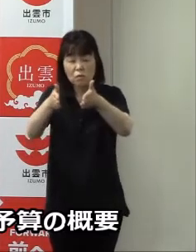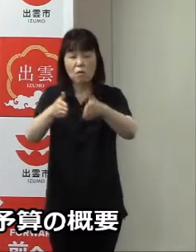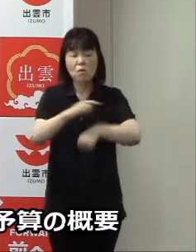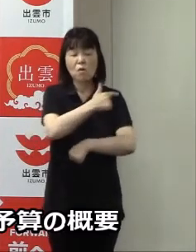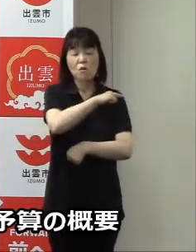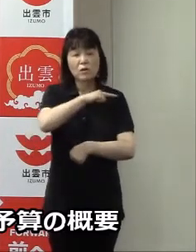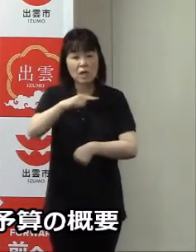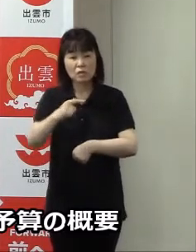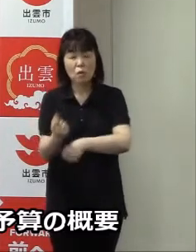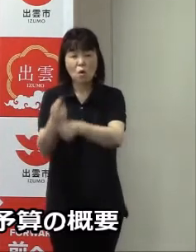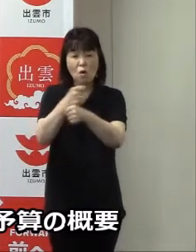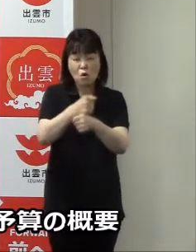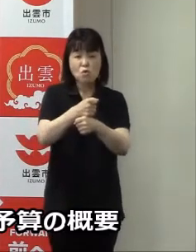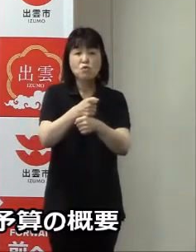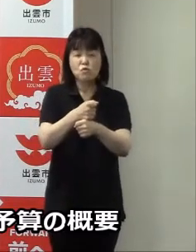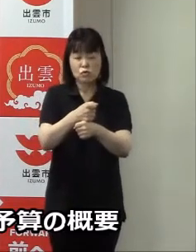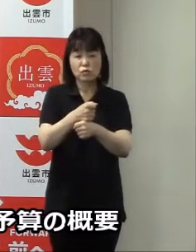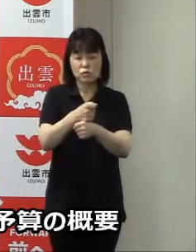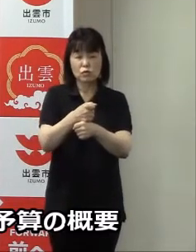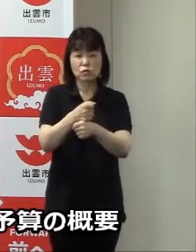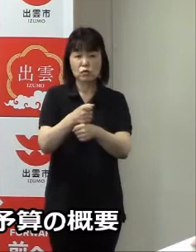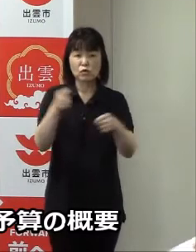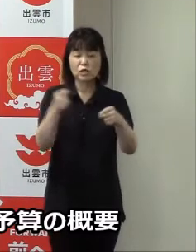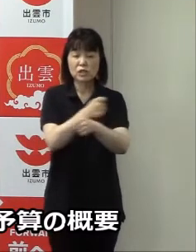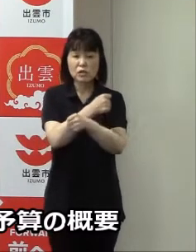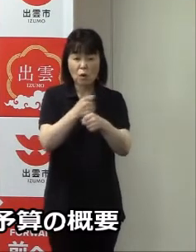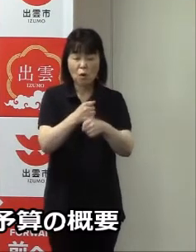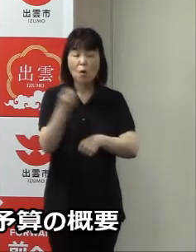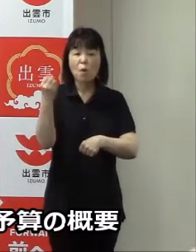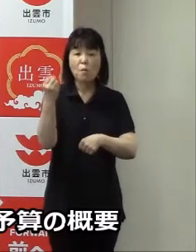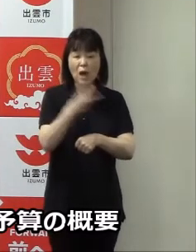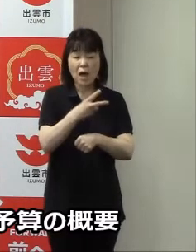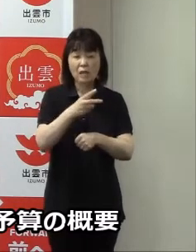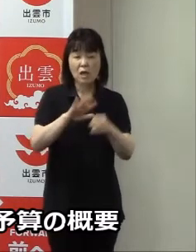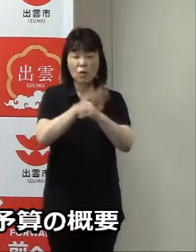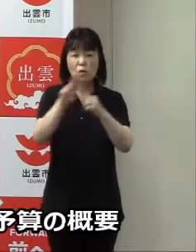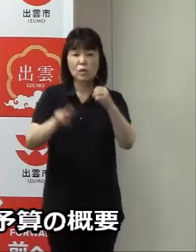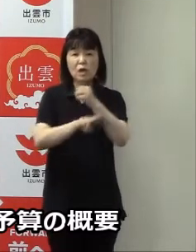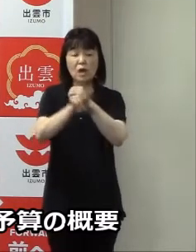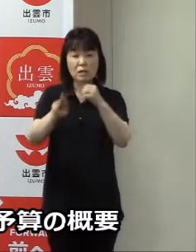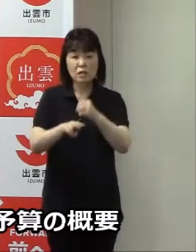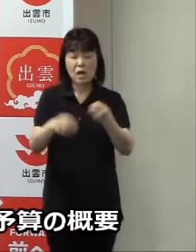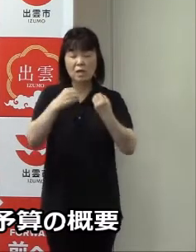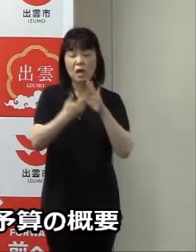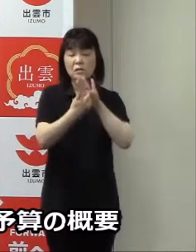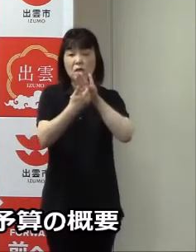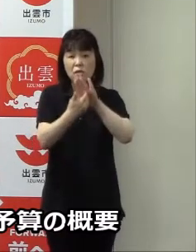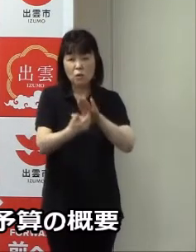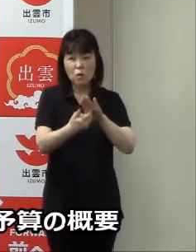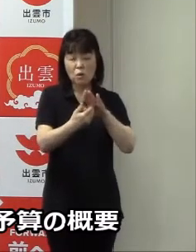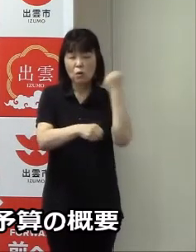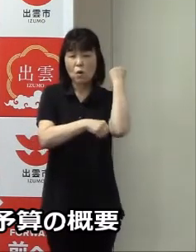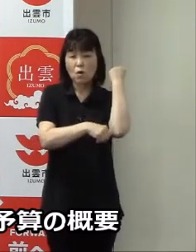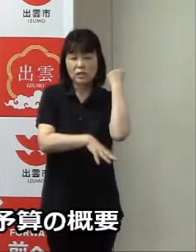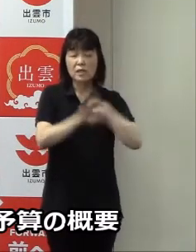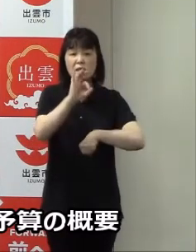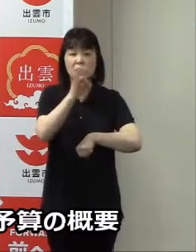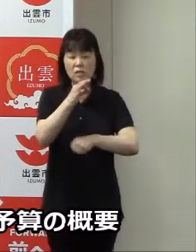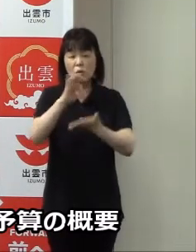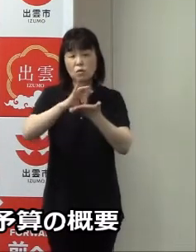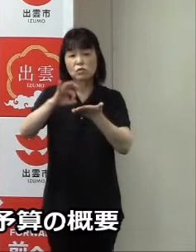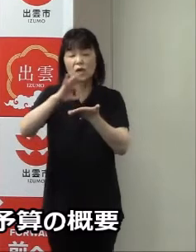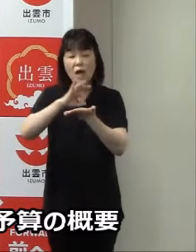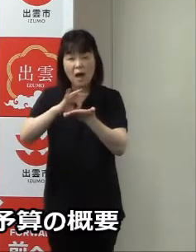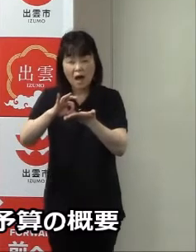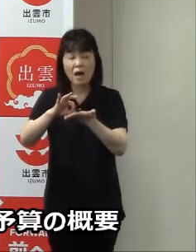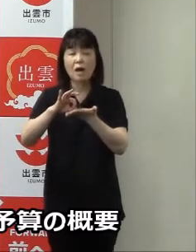の復旧事業費のほか、新型コロナウイルス感染症対策基金を活用したコロナ禍で活動が